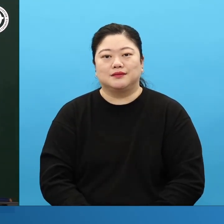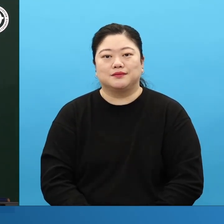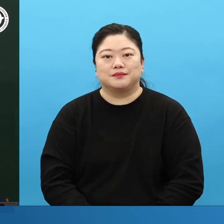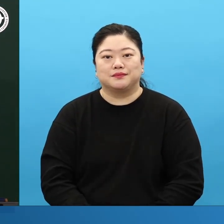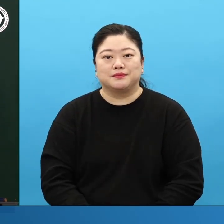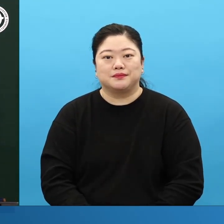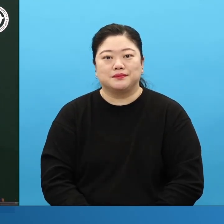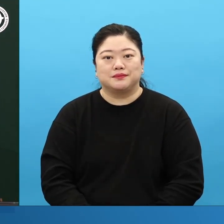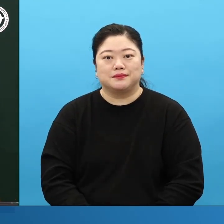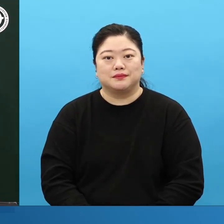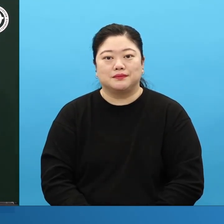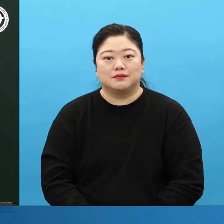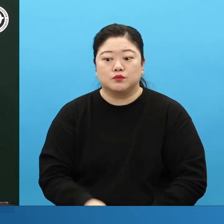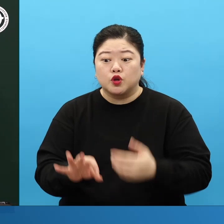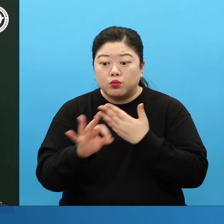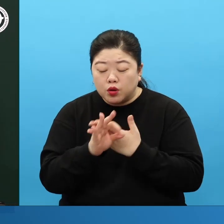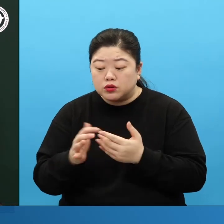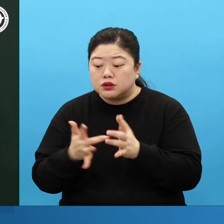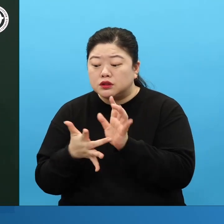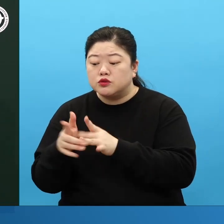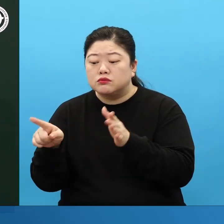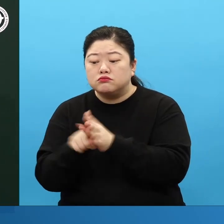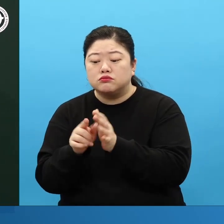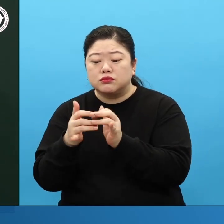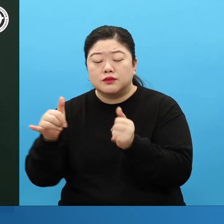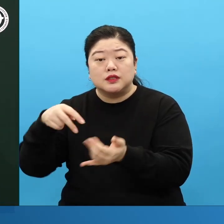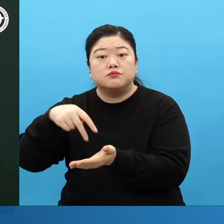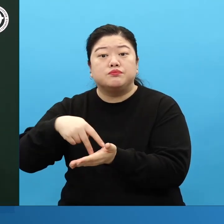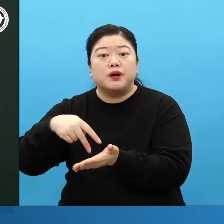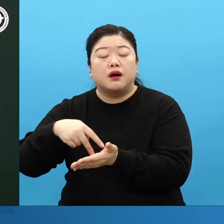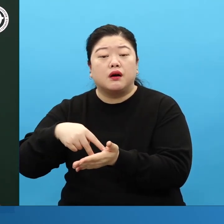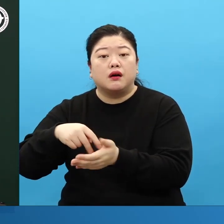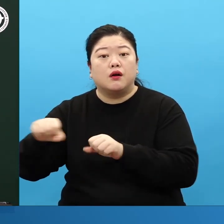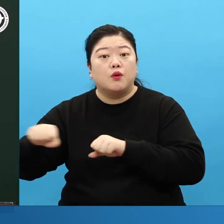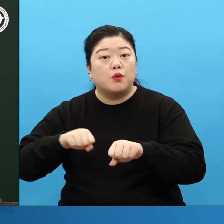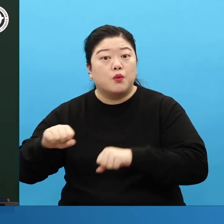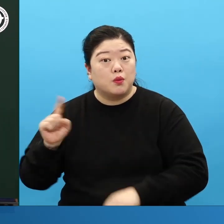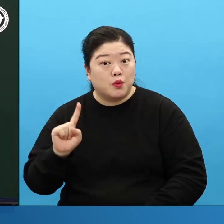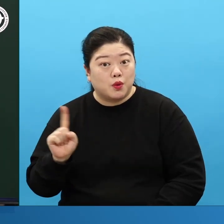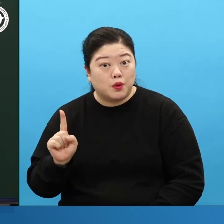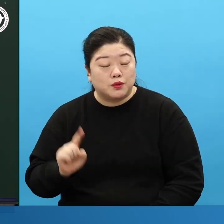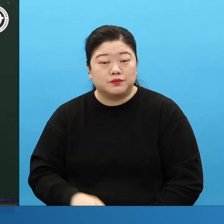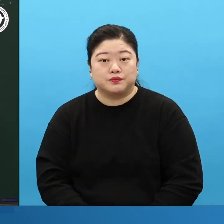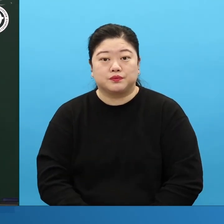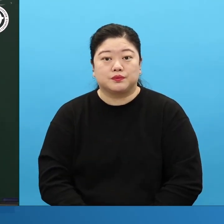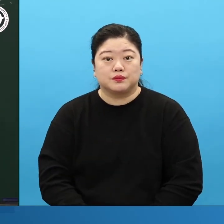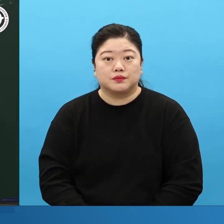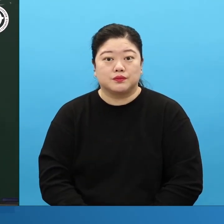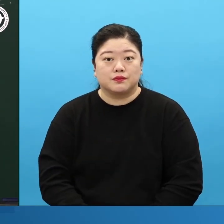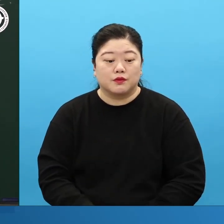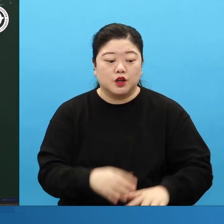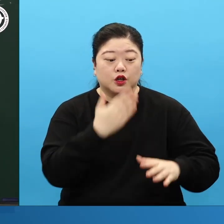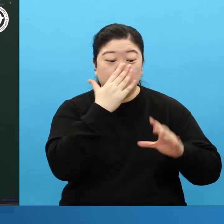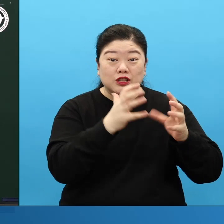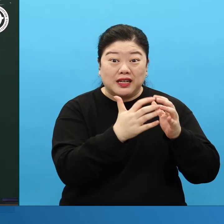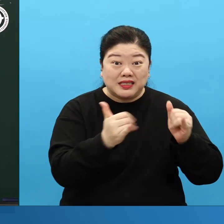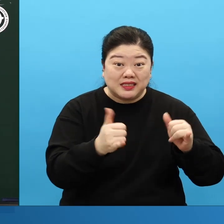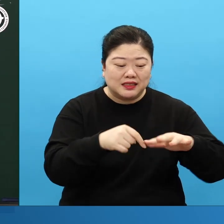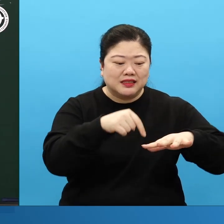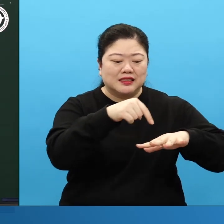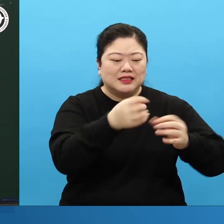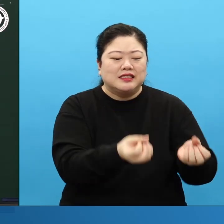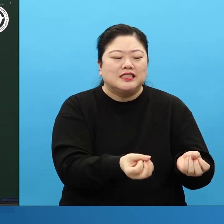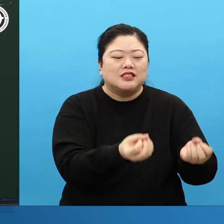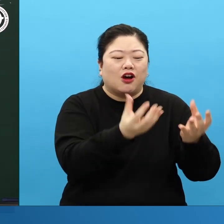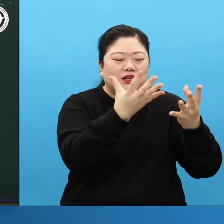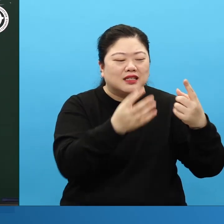그렇다면 우리는 뭐 해야 되겠죠? Entonces, nosotros, ¿qué deberíamos de hacer aquí? 우리는 유대인들은 절기만 지킨 겁니다. Entonces, los judíos solamente guardan la